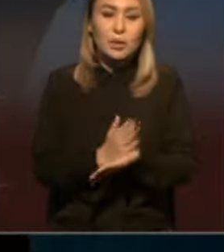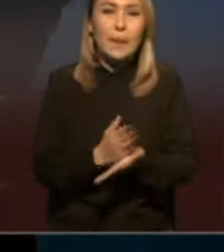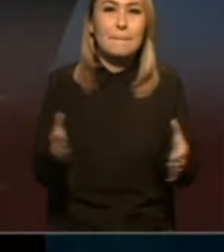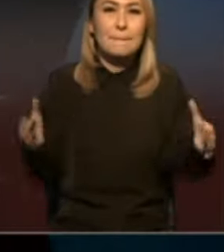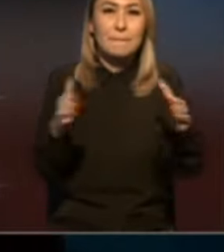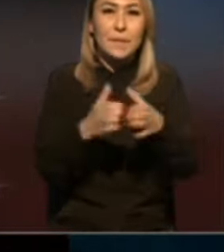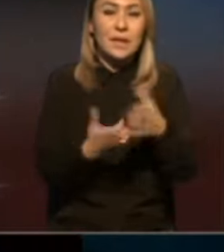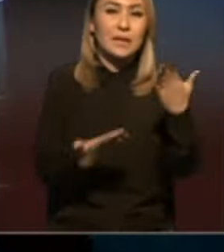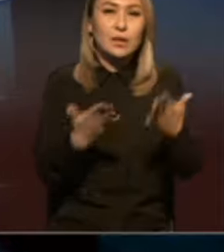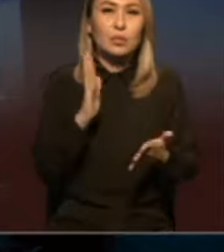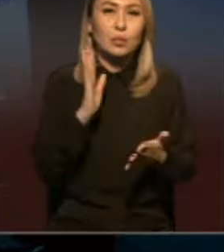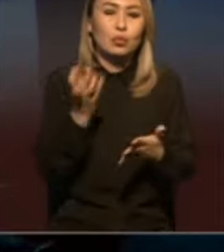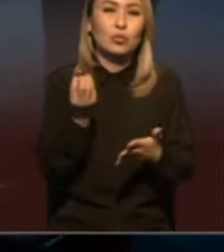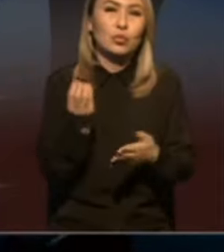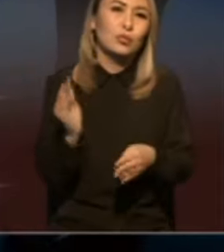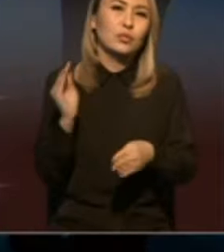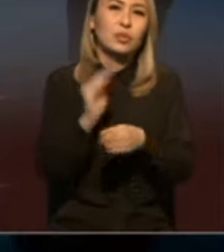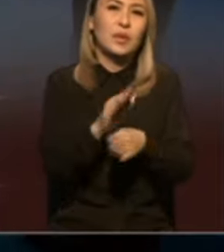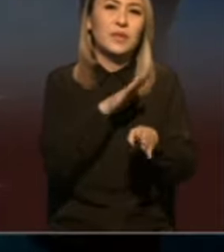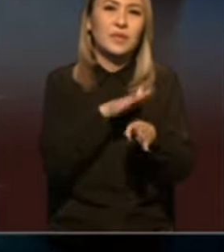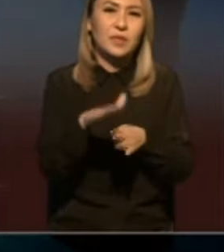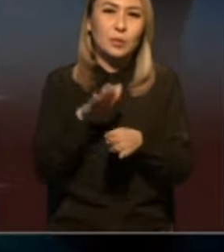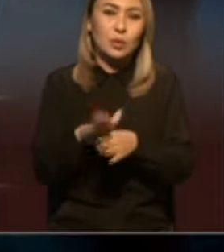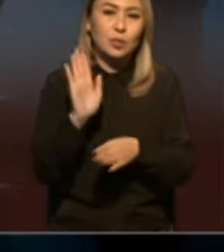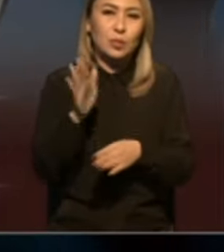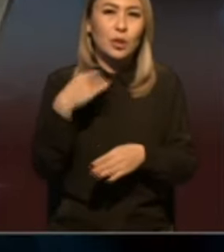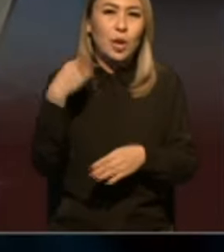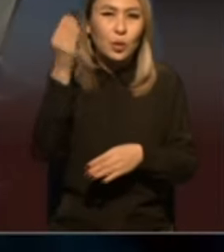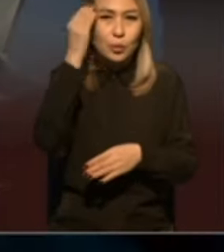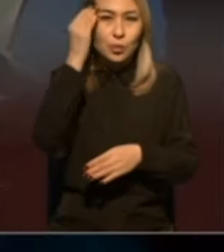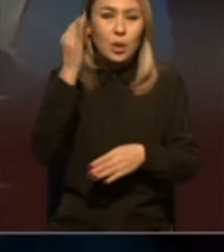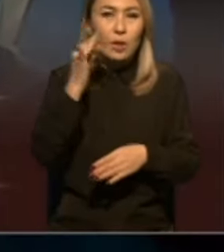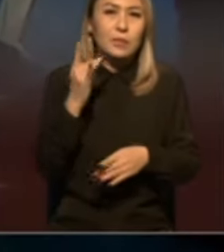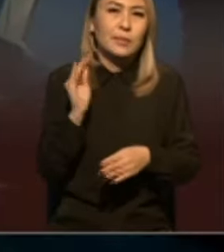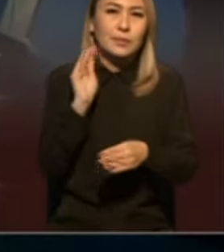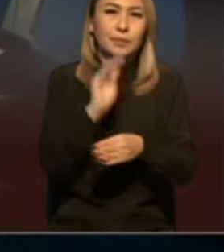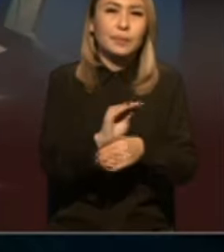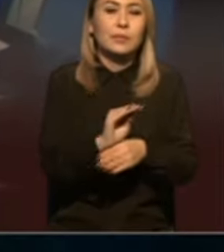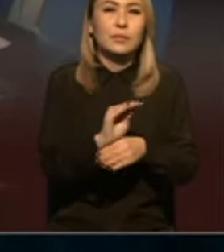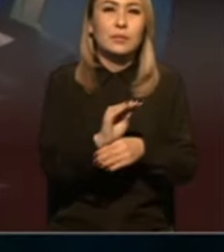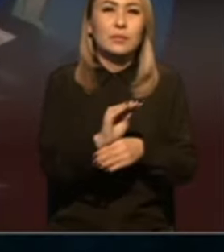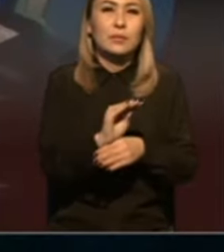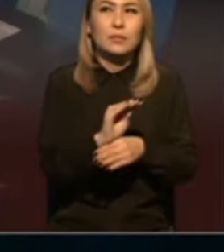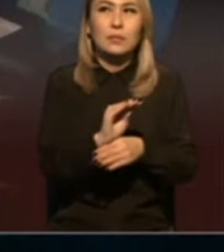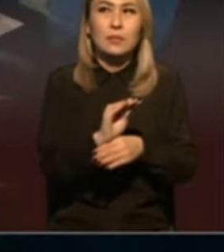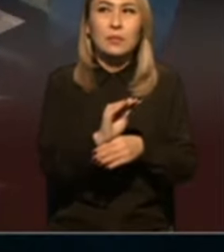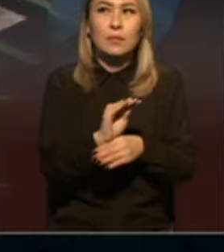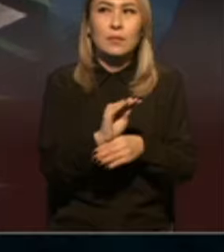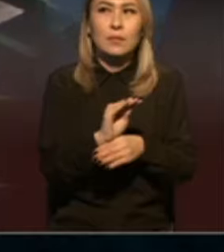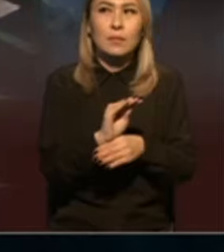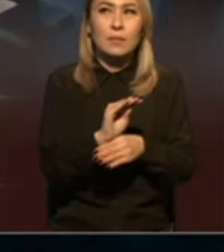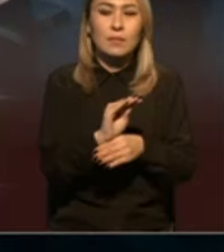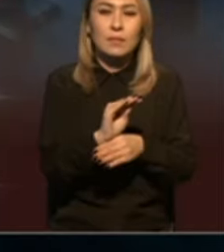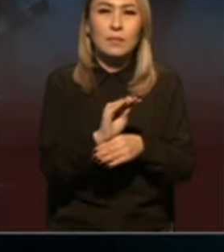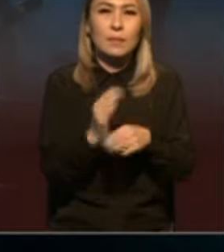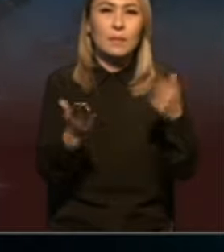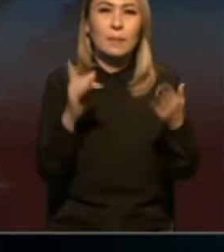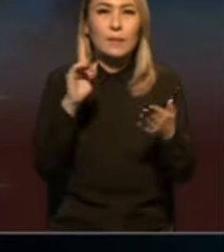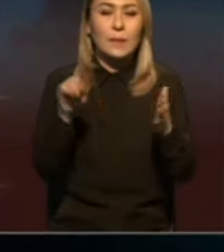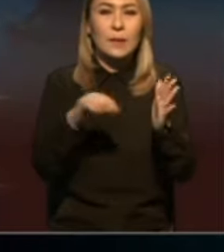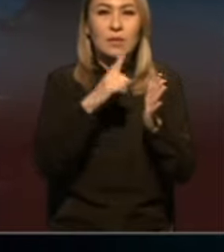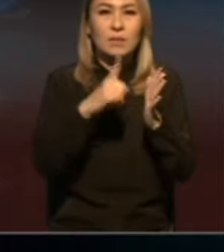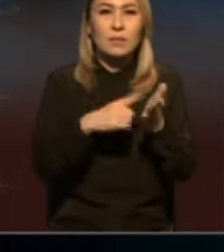болса, одан да әрі көп іс атқаратынымыз деп санаймын негізі. Бір нәрсе тағып келейін, сұрақ болса жауап берейін. Неге десеңіз,